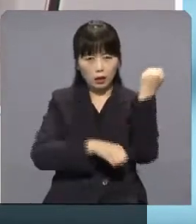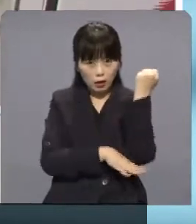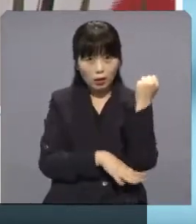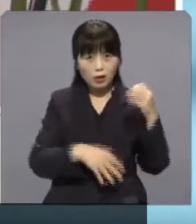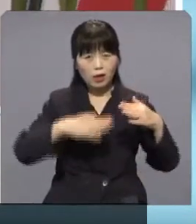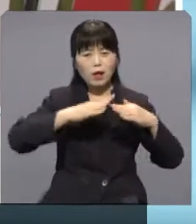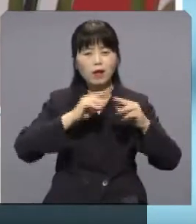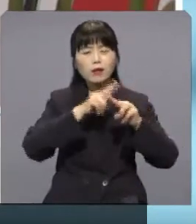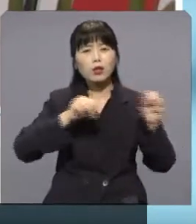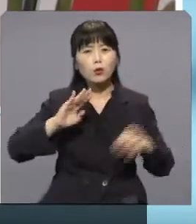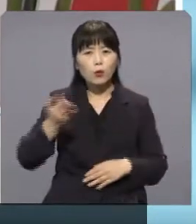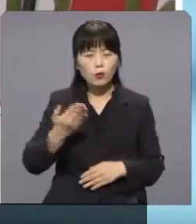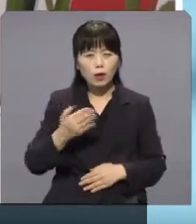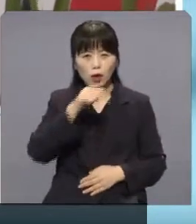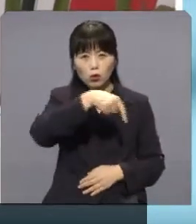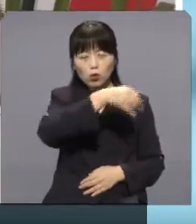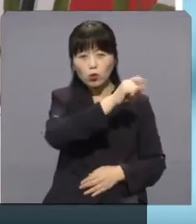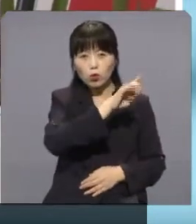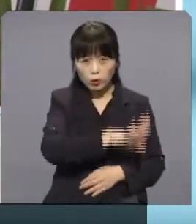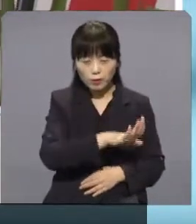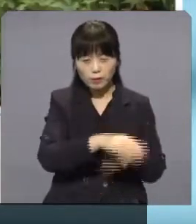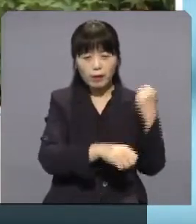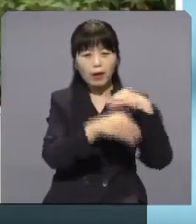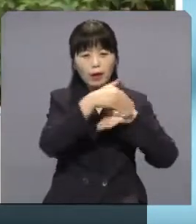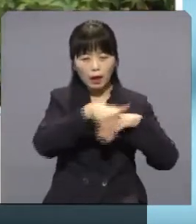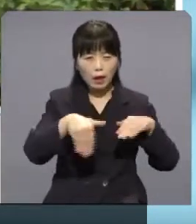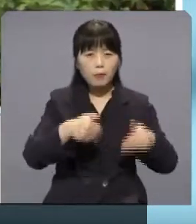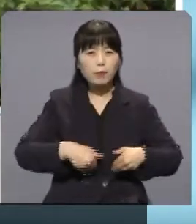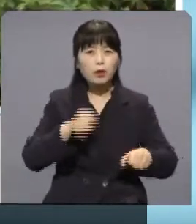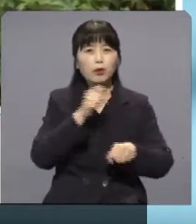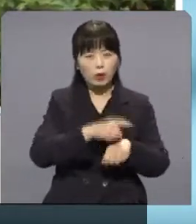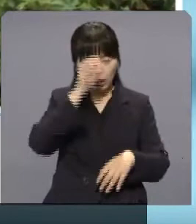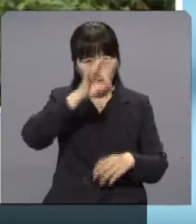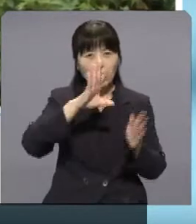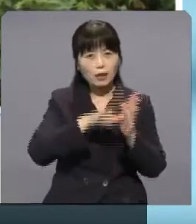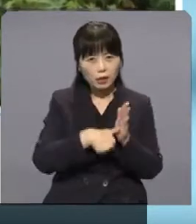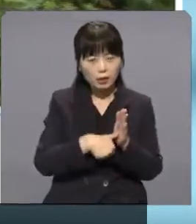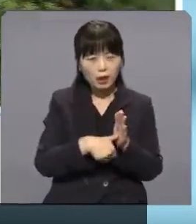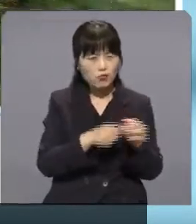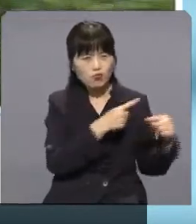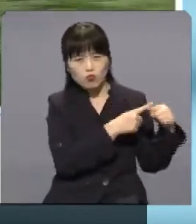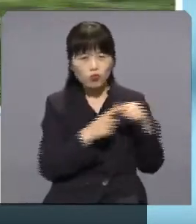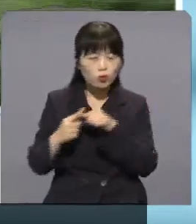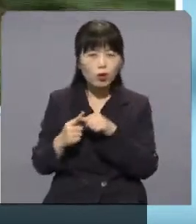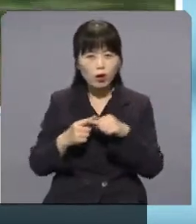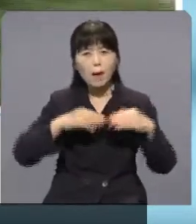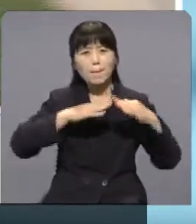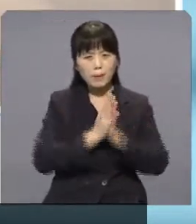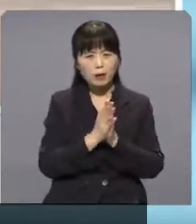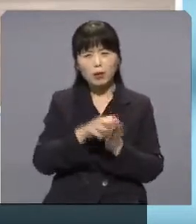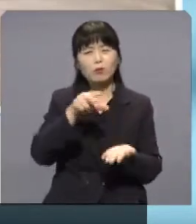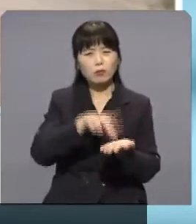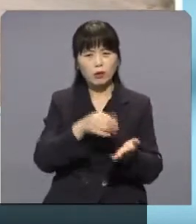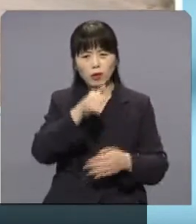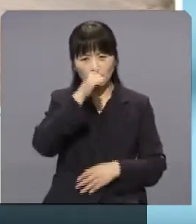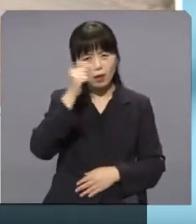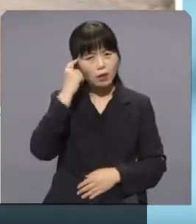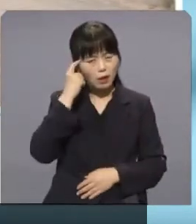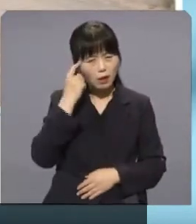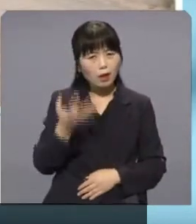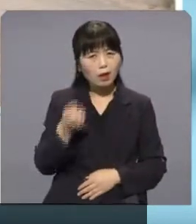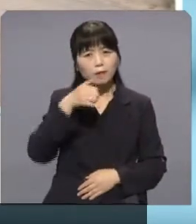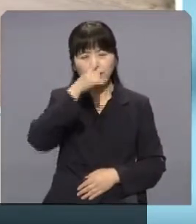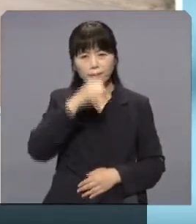이처럼 굽 건널목이 당초 계획 및 필요성에 비춰볼 때 이렇게 무작정 폐쇄는 다소 문제가 있다 볼 소지가